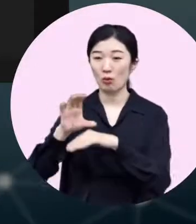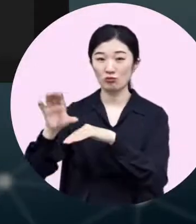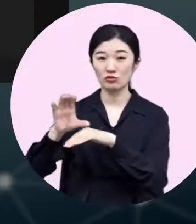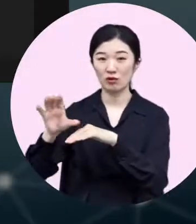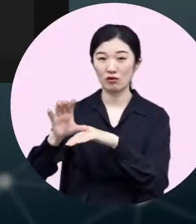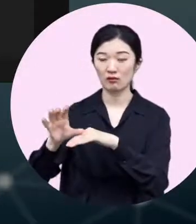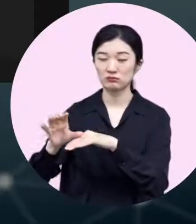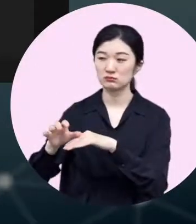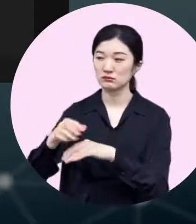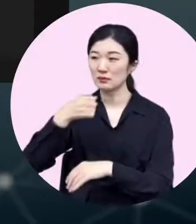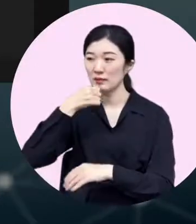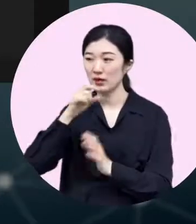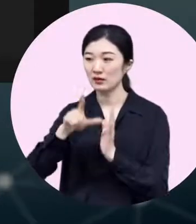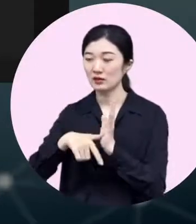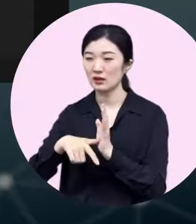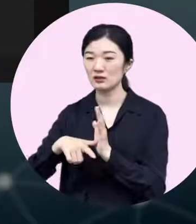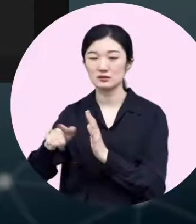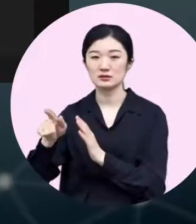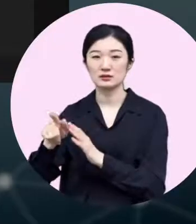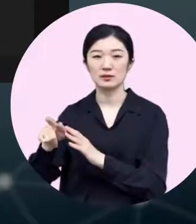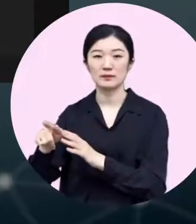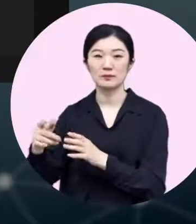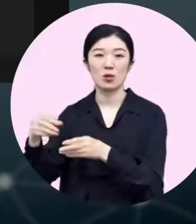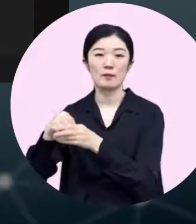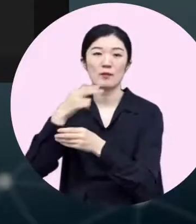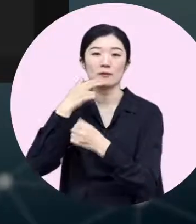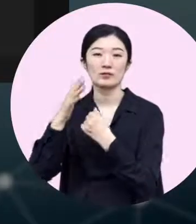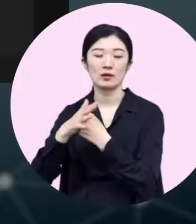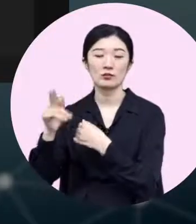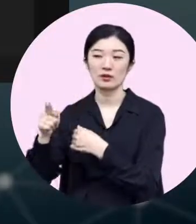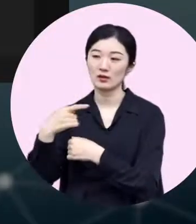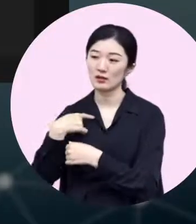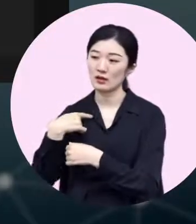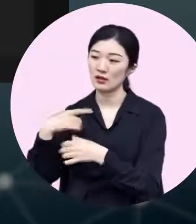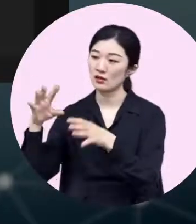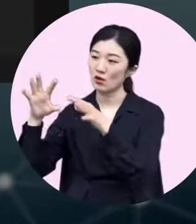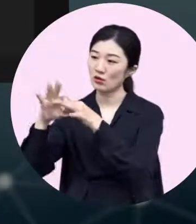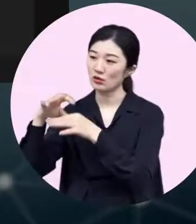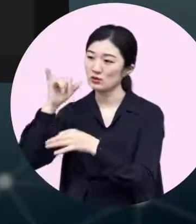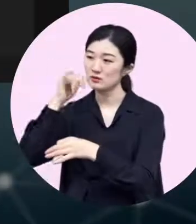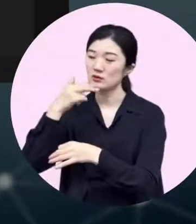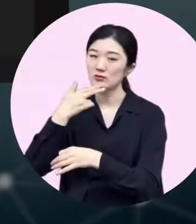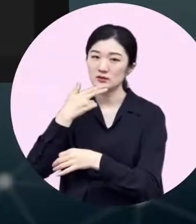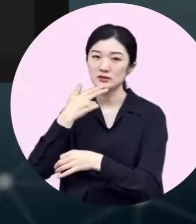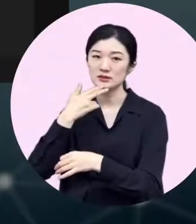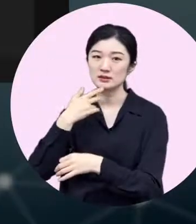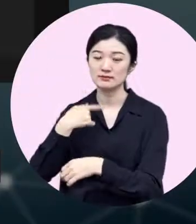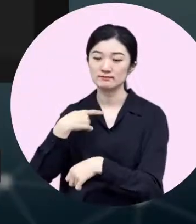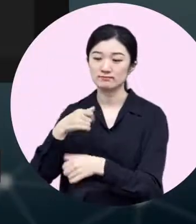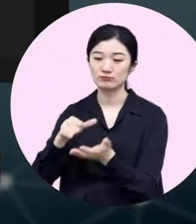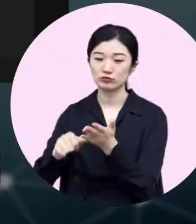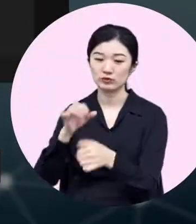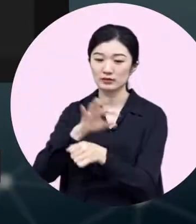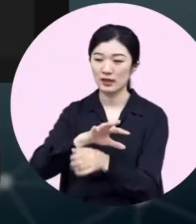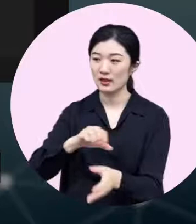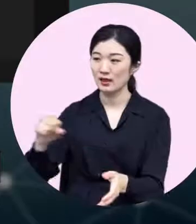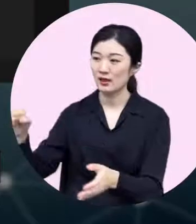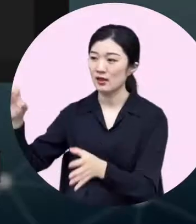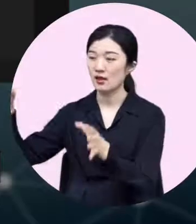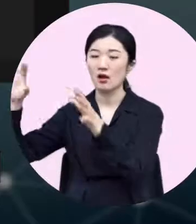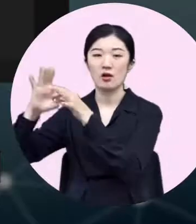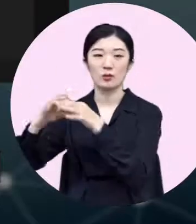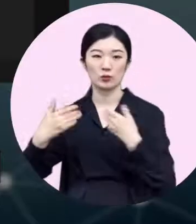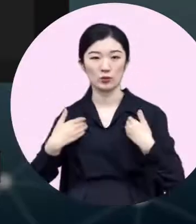필요하기 때문에 이제 따로 연결을 하셔야 되고, 여기에서 제대로 선택이 돼 있는지를 체크하셔야 됩니다. 그리고 이